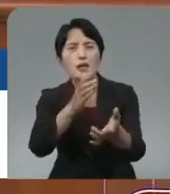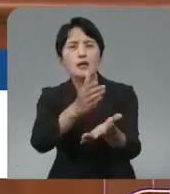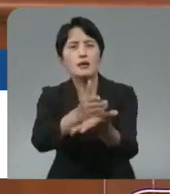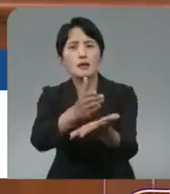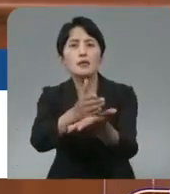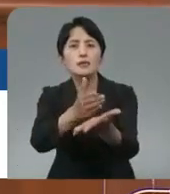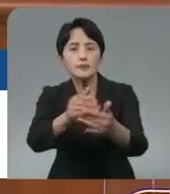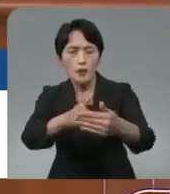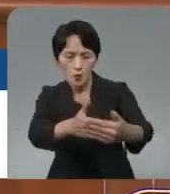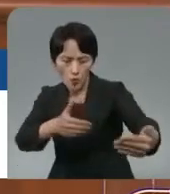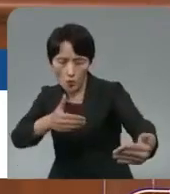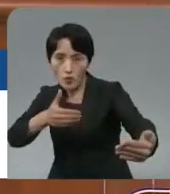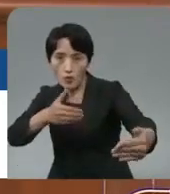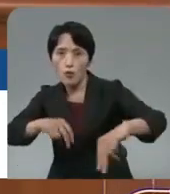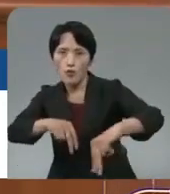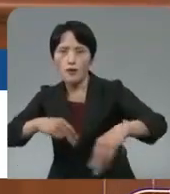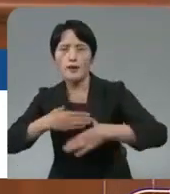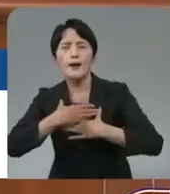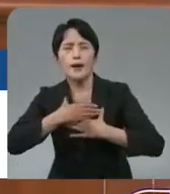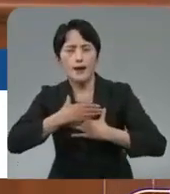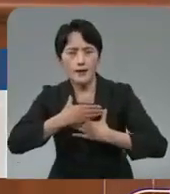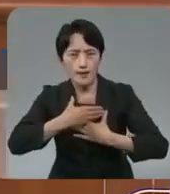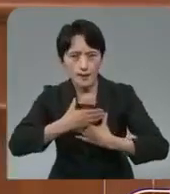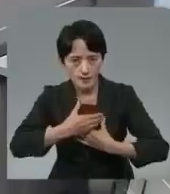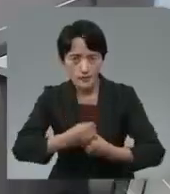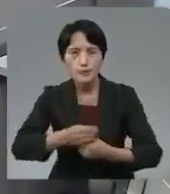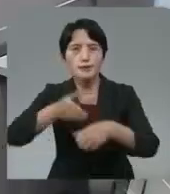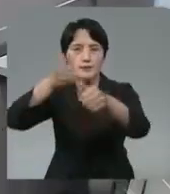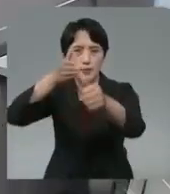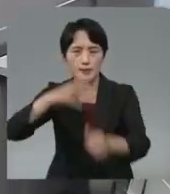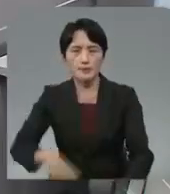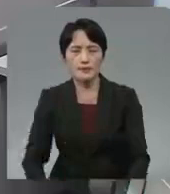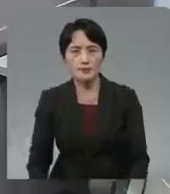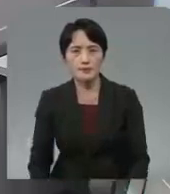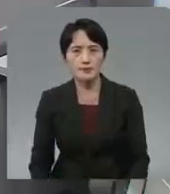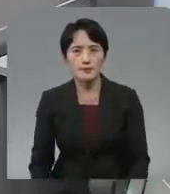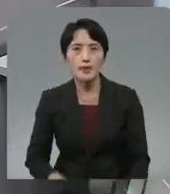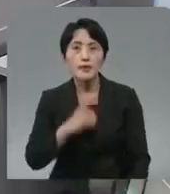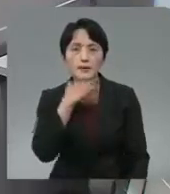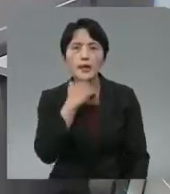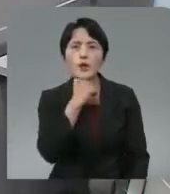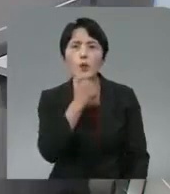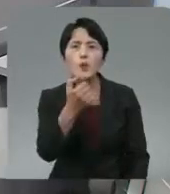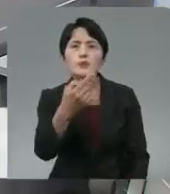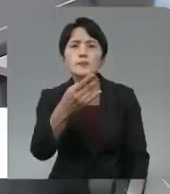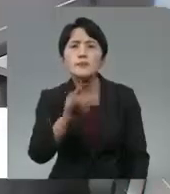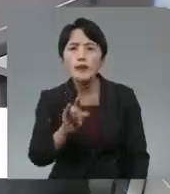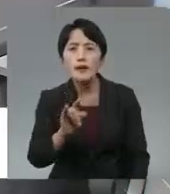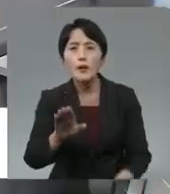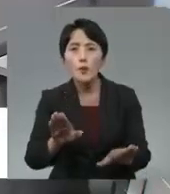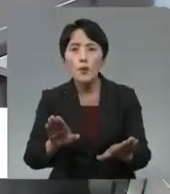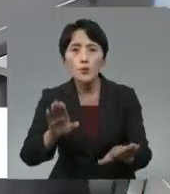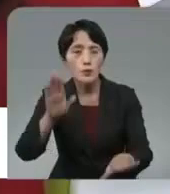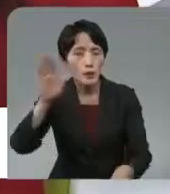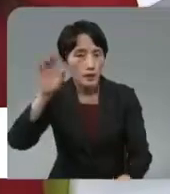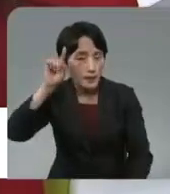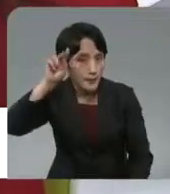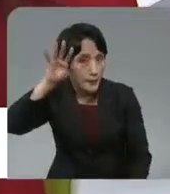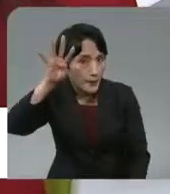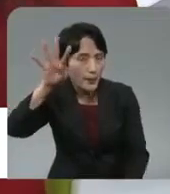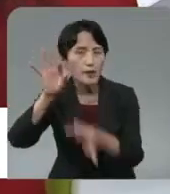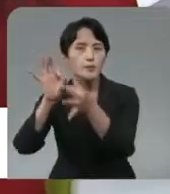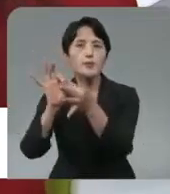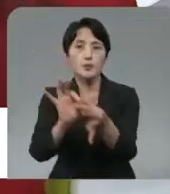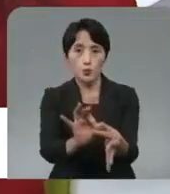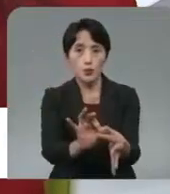человек или 32 процента населения страны 6 миллионов шестьсот восемьдесят четыре тысячи или 13 процентов